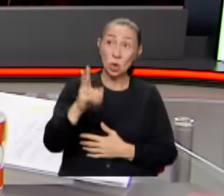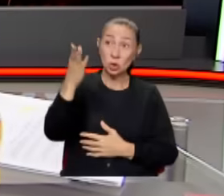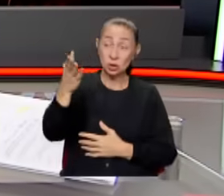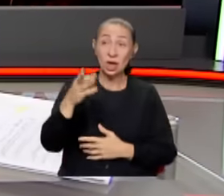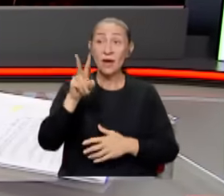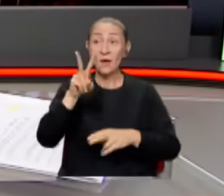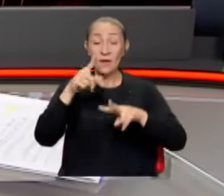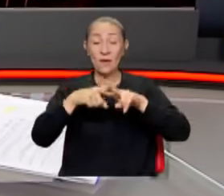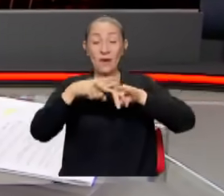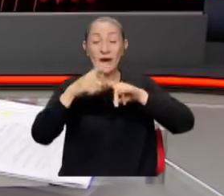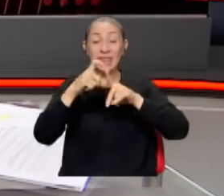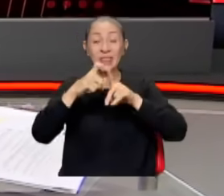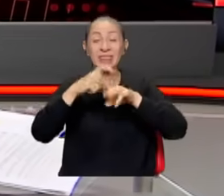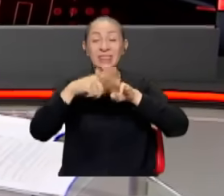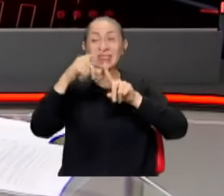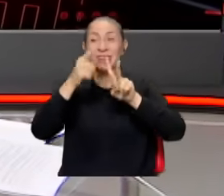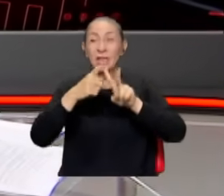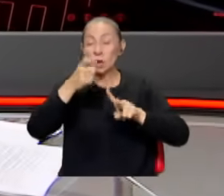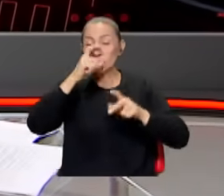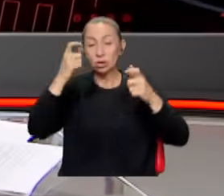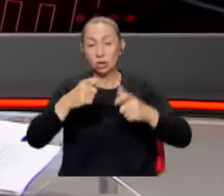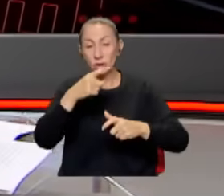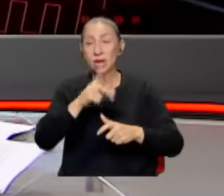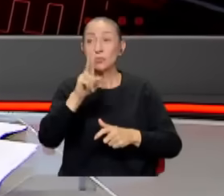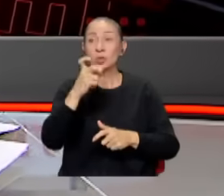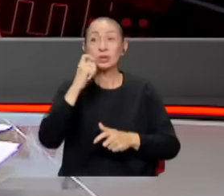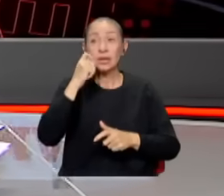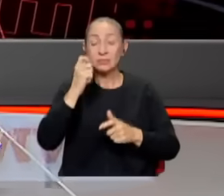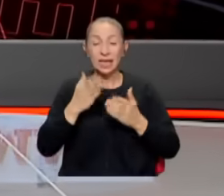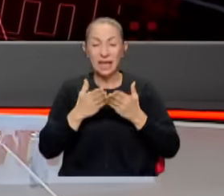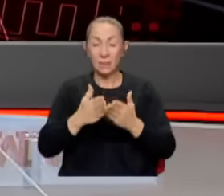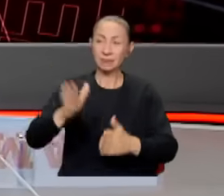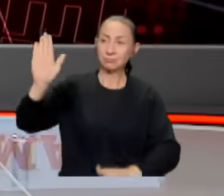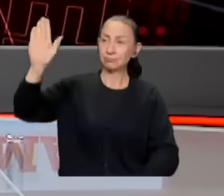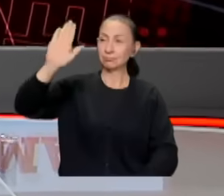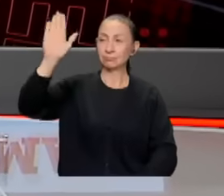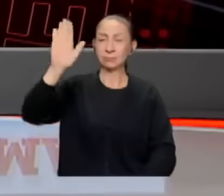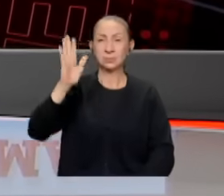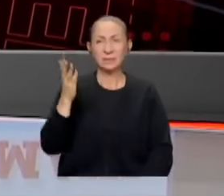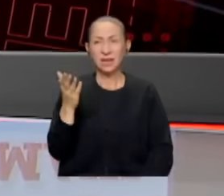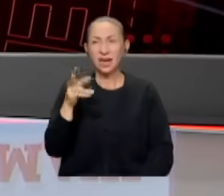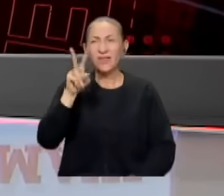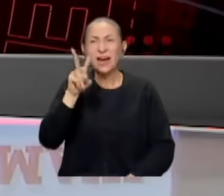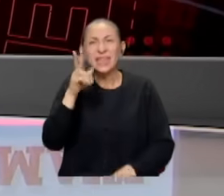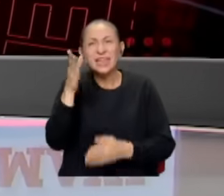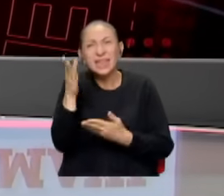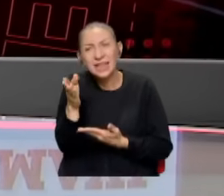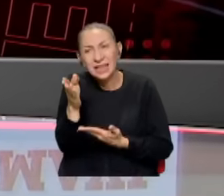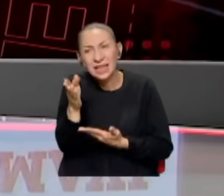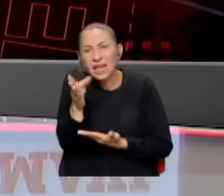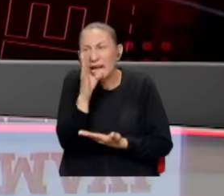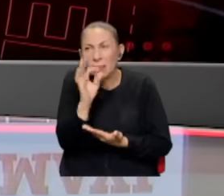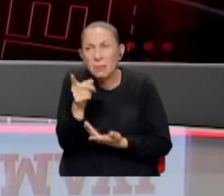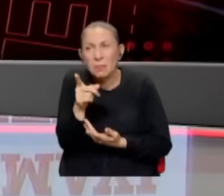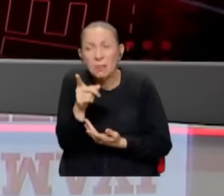ki Vahdettin köşkünden 29 Ekim'de donanma selamlama Efendim Vahdettin